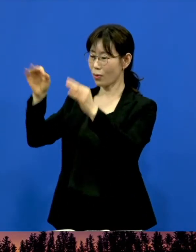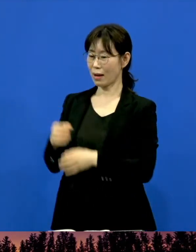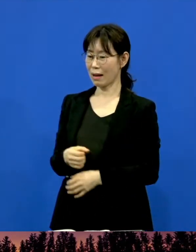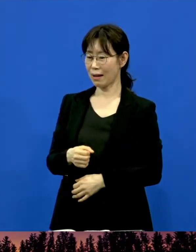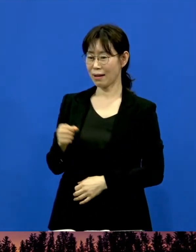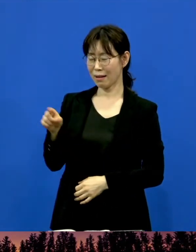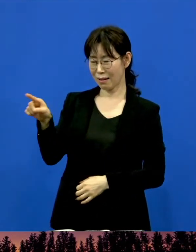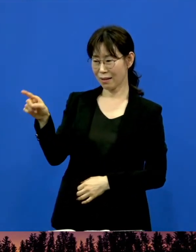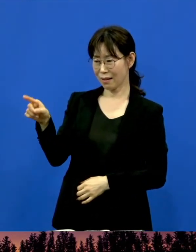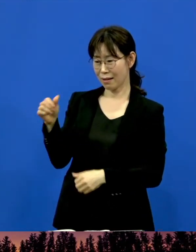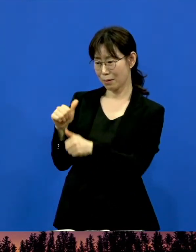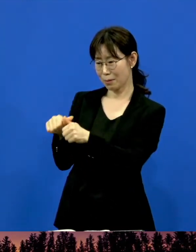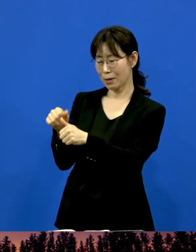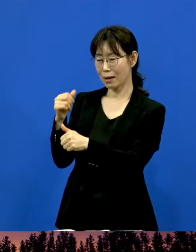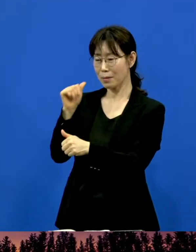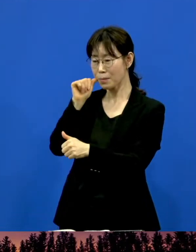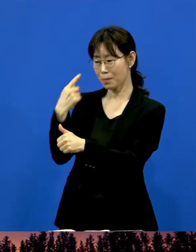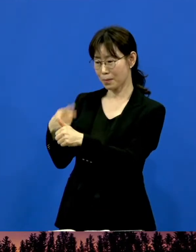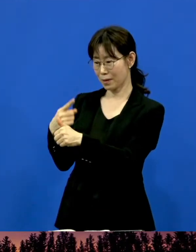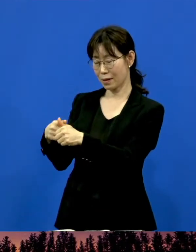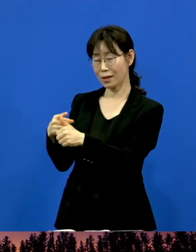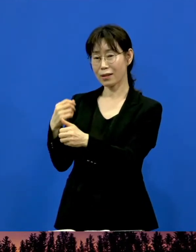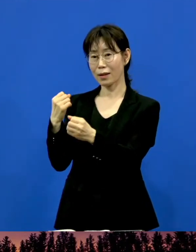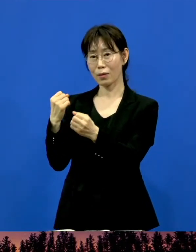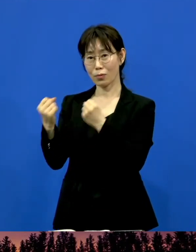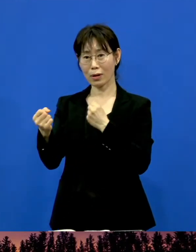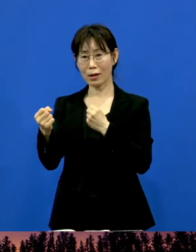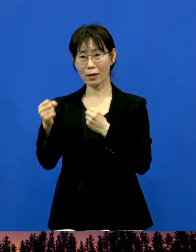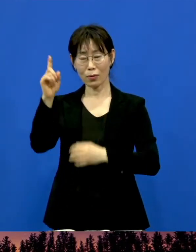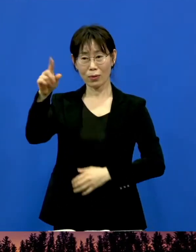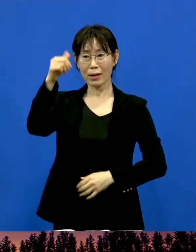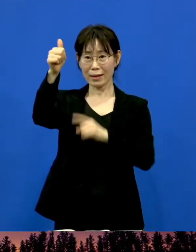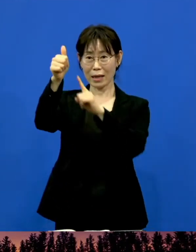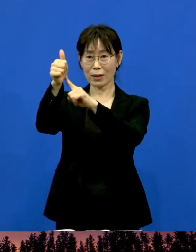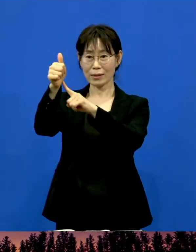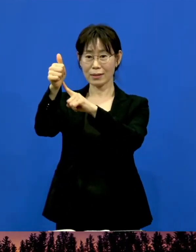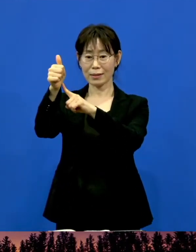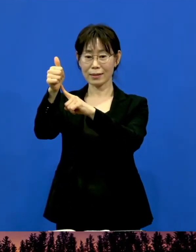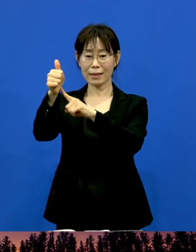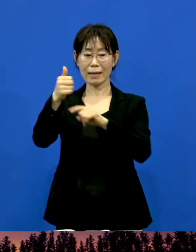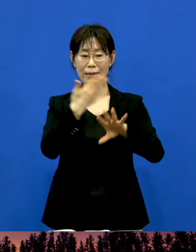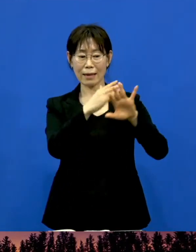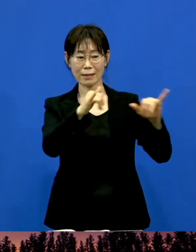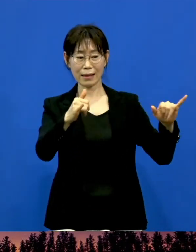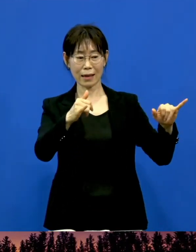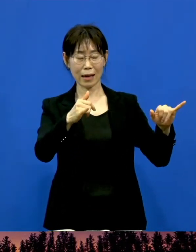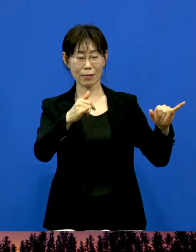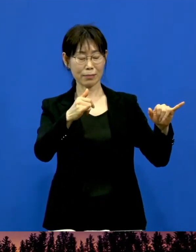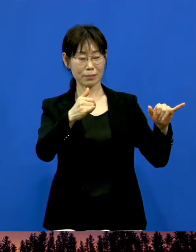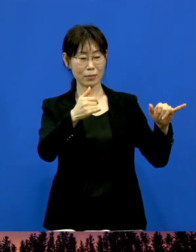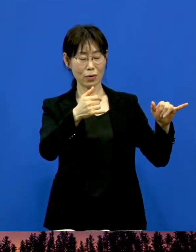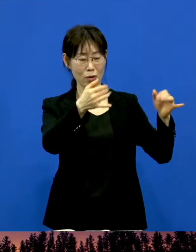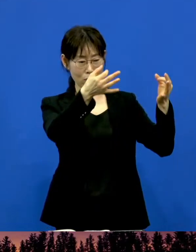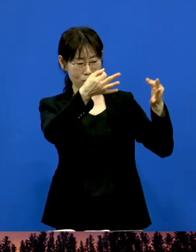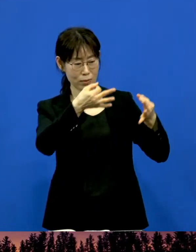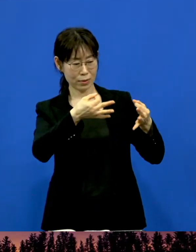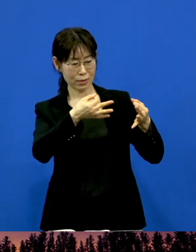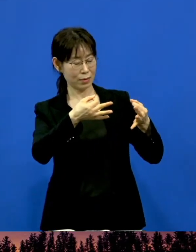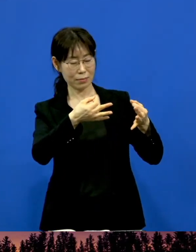그런 하나님에게 몰두하는, 그의 시선이 하나님께만 집중하는, 그분으로만 만족하고자 하는,